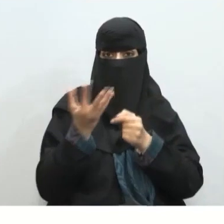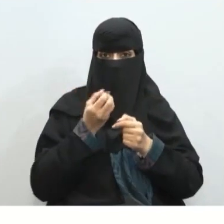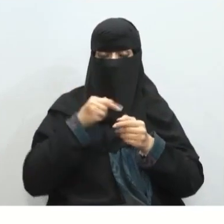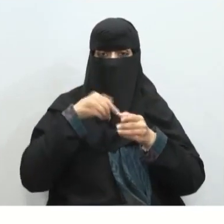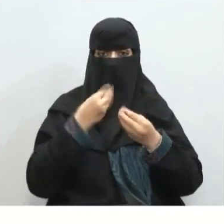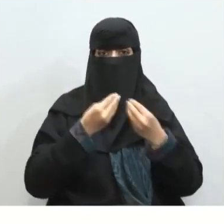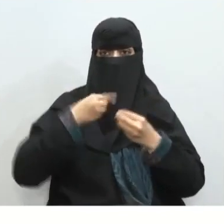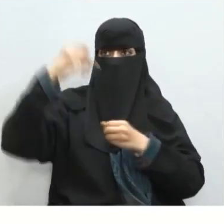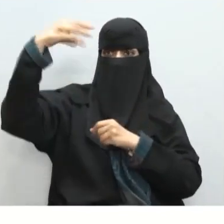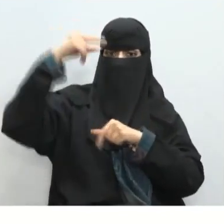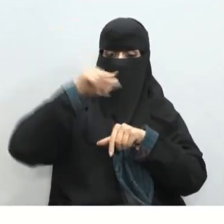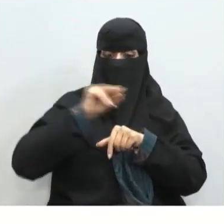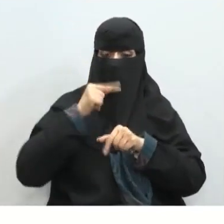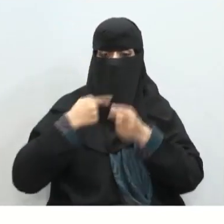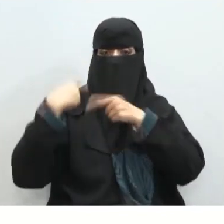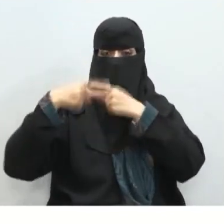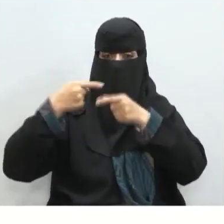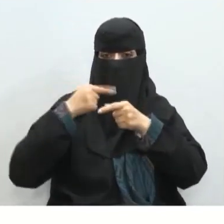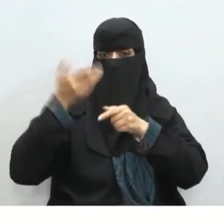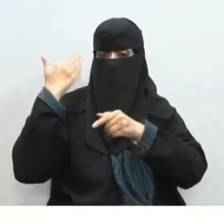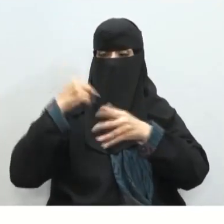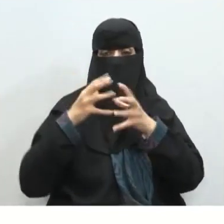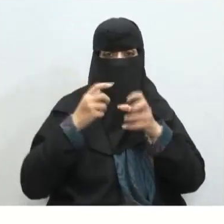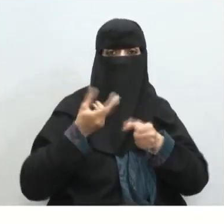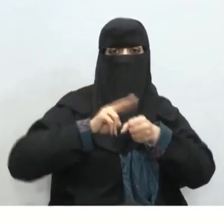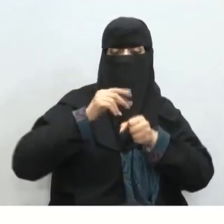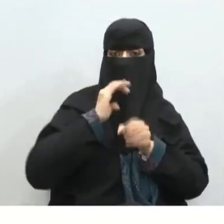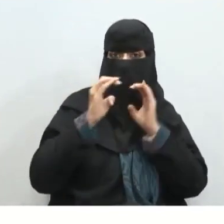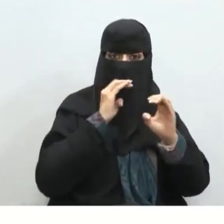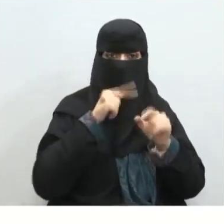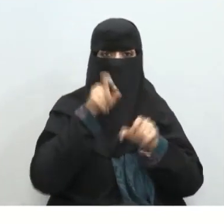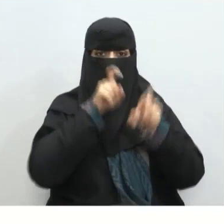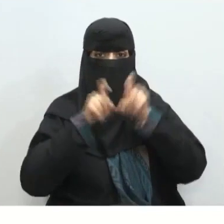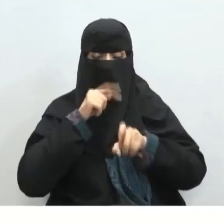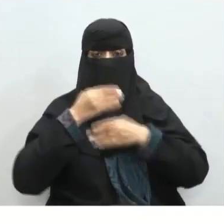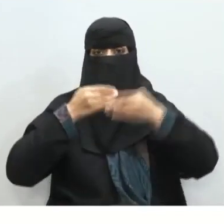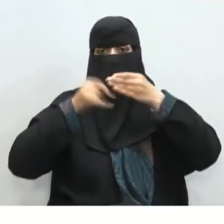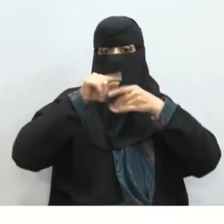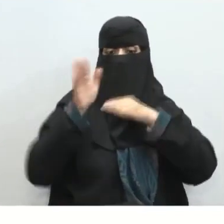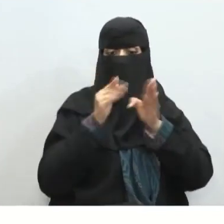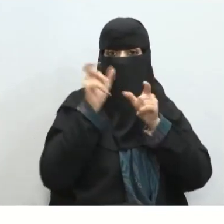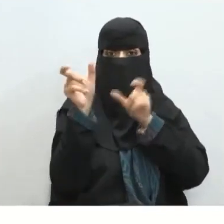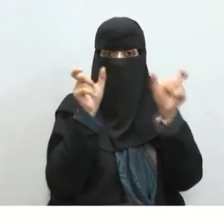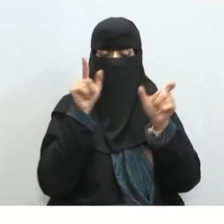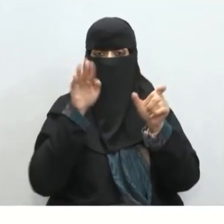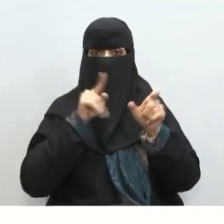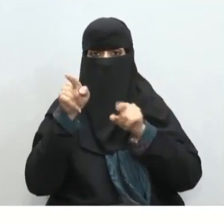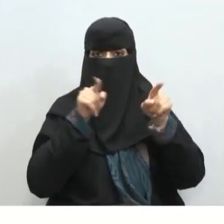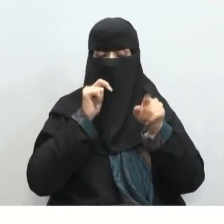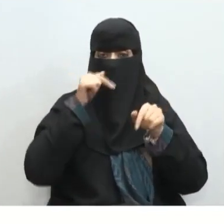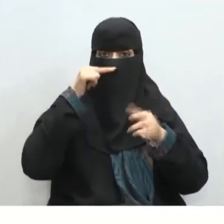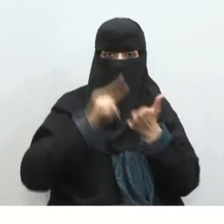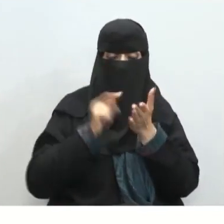الضوئيه ومثل ما ذكرنا وتكرر معنا سواء بالشرح او حتى هنا نحن حل الاسئله وهي المركبات الاي تي بي والنا بي اتش